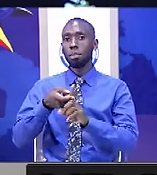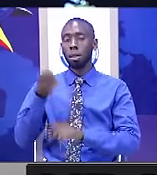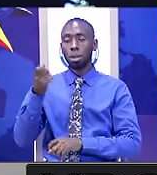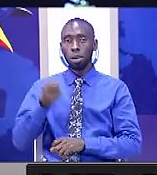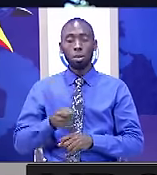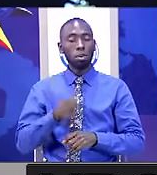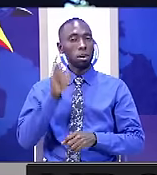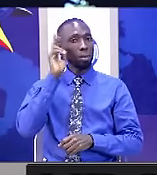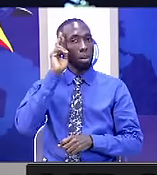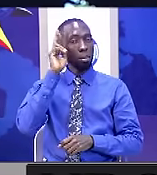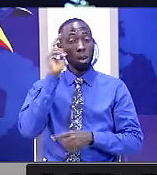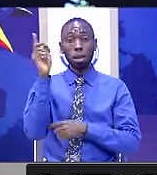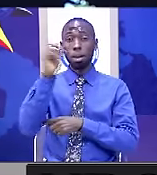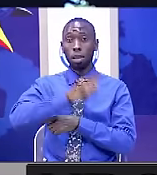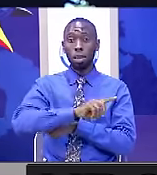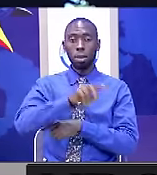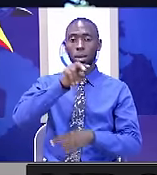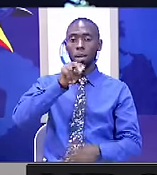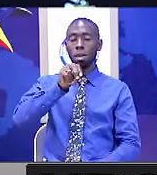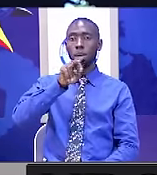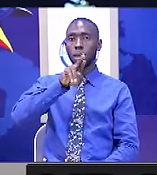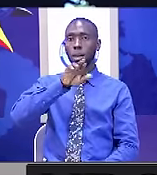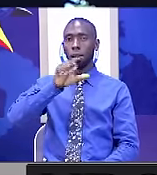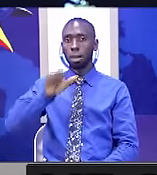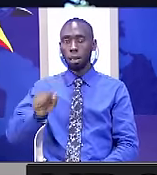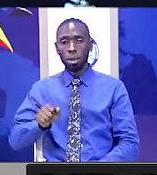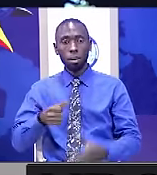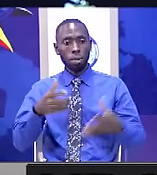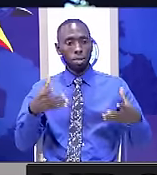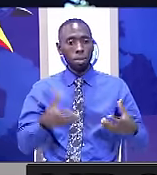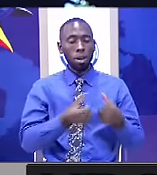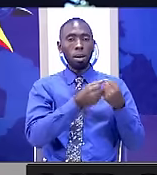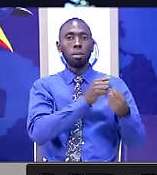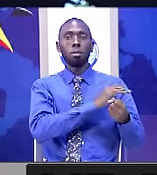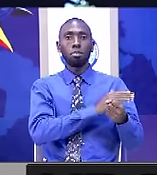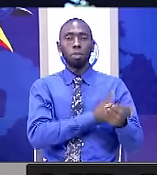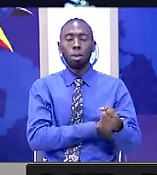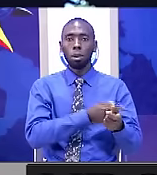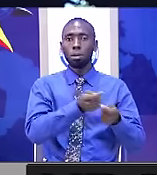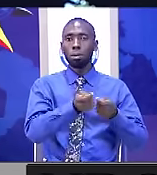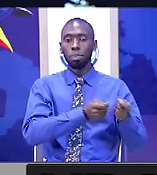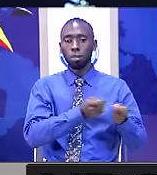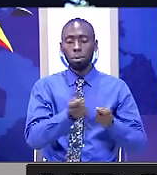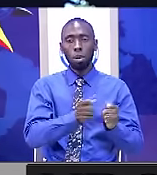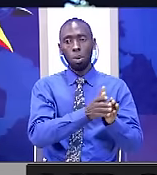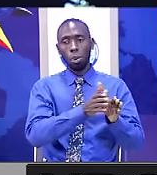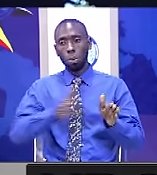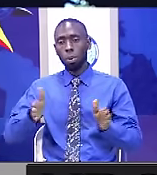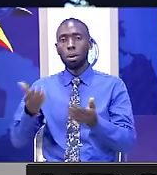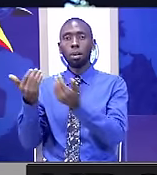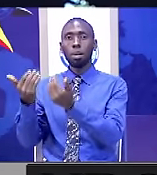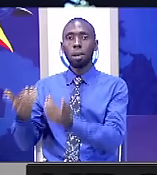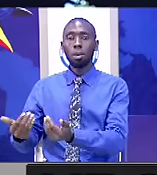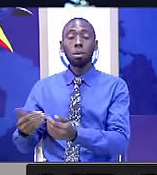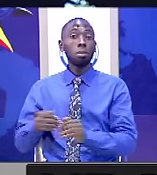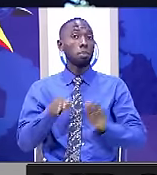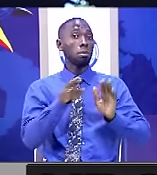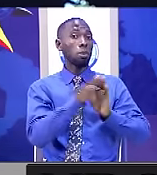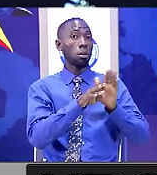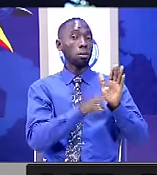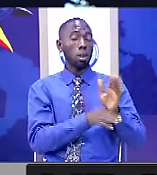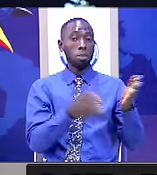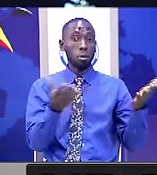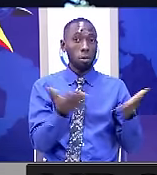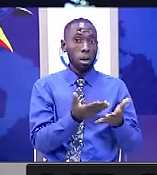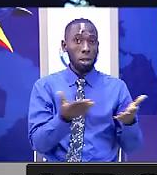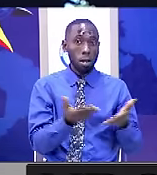olunaku NRA lwe bawamba eggwanga okwezzaawo obuyinza n'okutuusa kati. Emikolo gy'eggwanga gyakubeera ku kisaawe